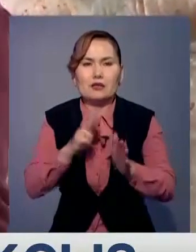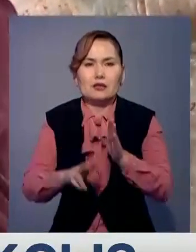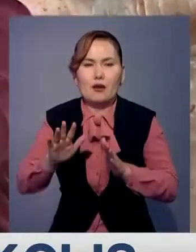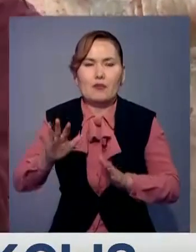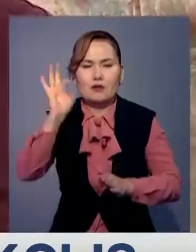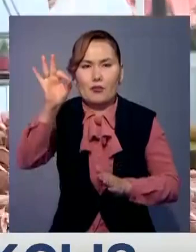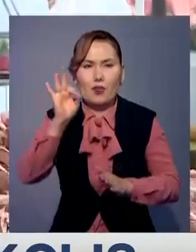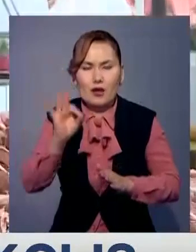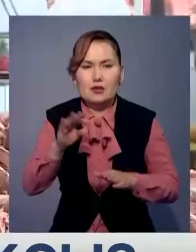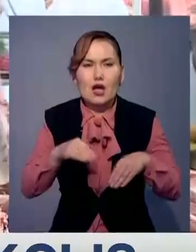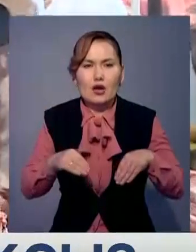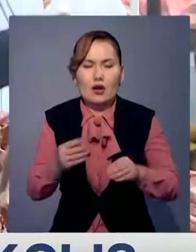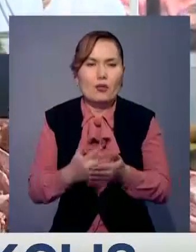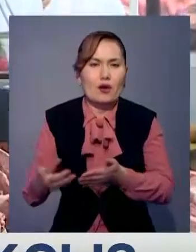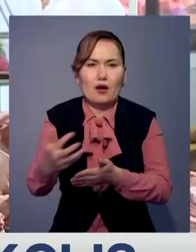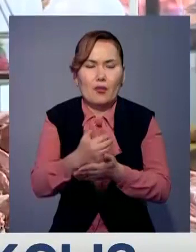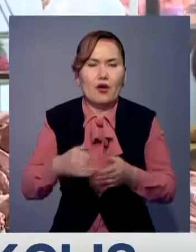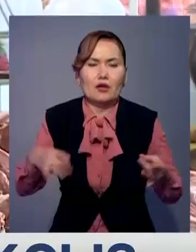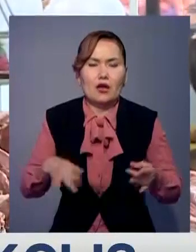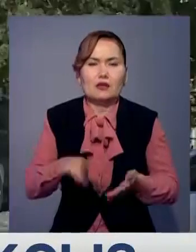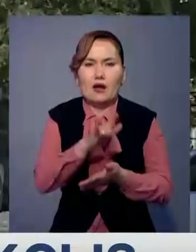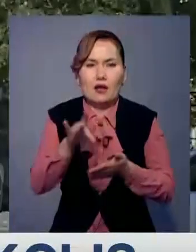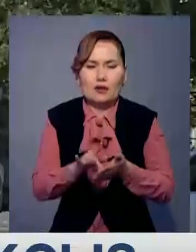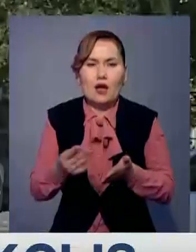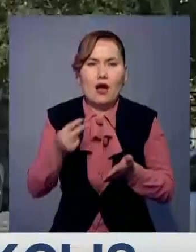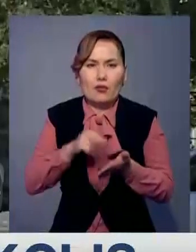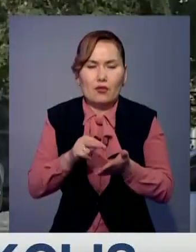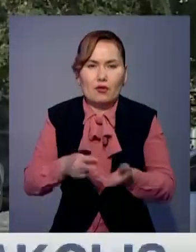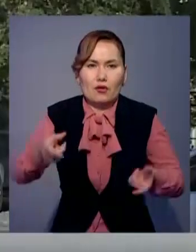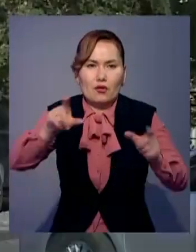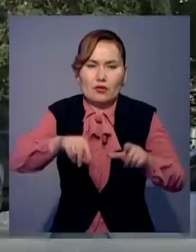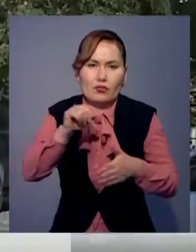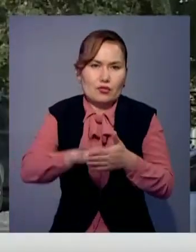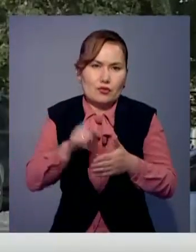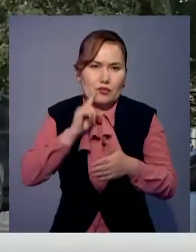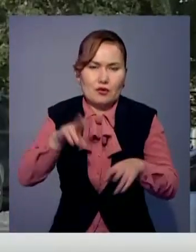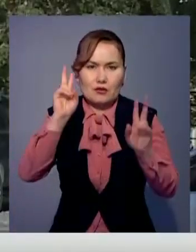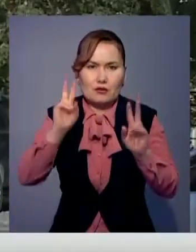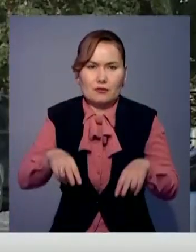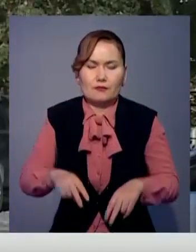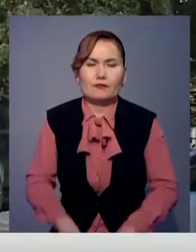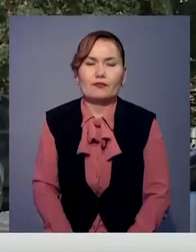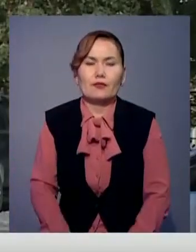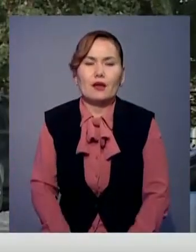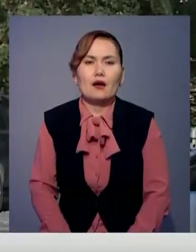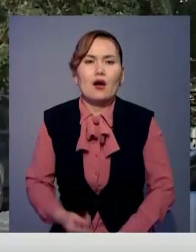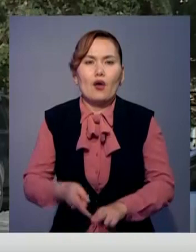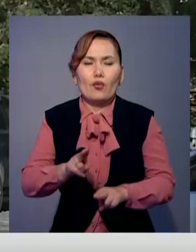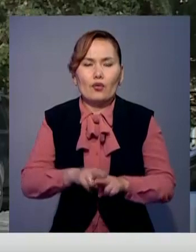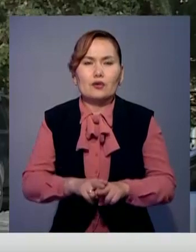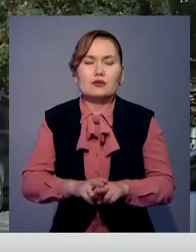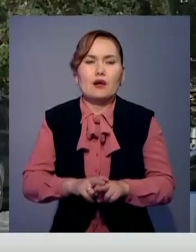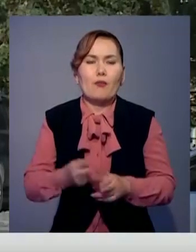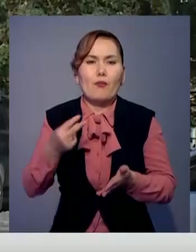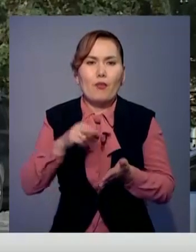жергілікті жерде өндіріледі. Бірақ сонда да өңірде баға тұрақсыз. Бұл бағаларын көбісі өндірушіден көтерілуіне байланысты.